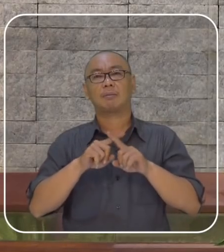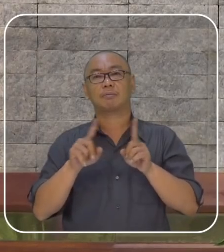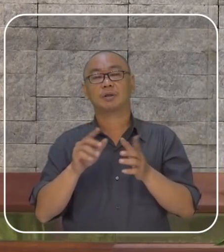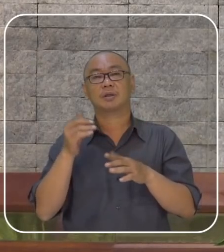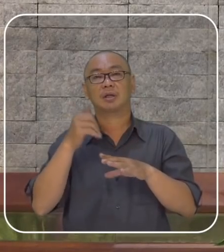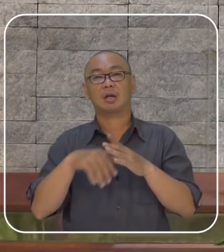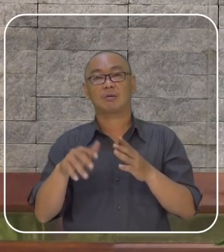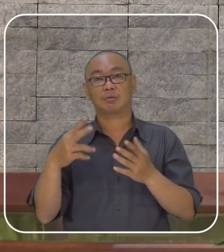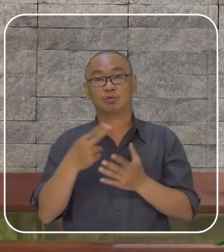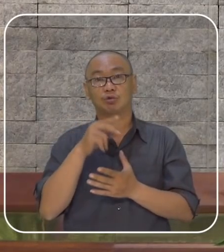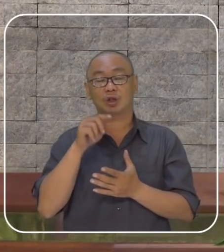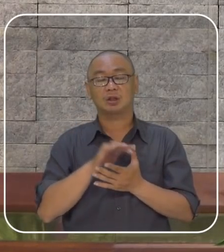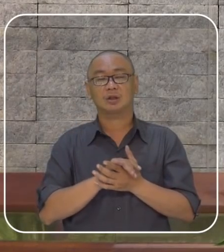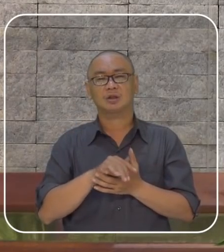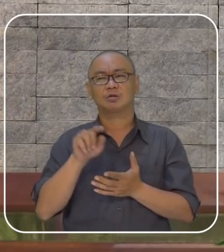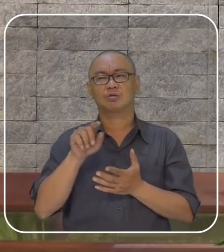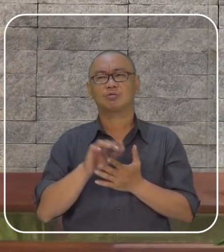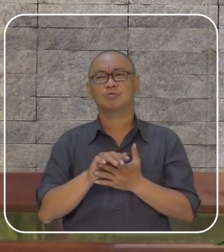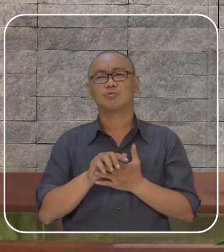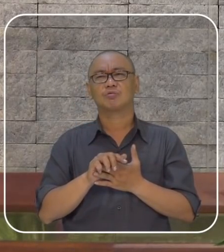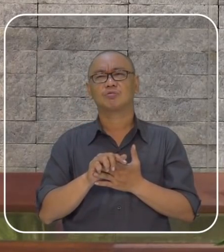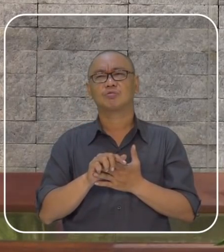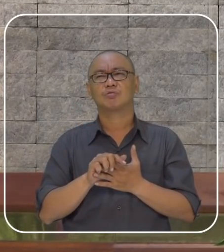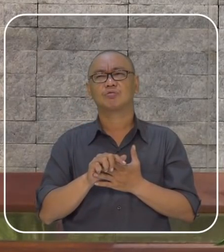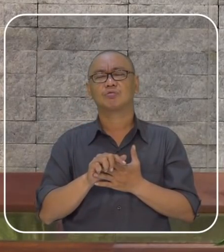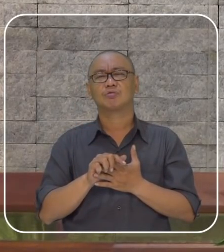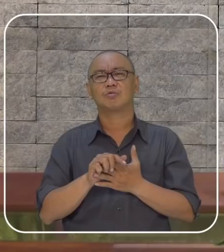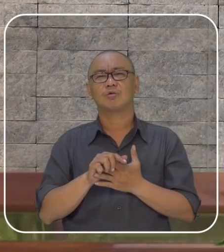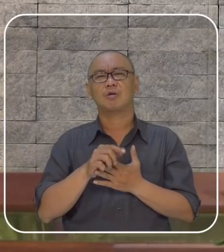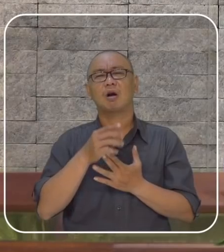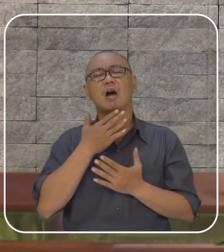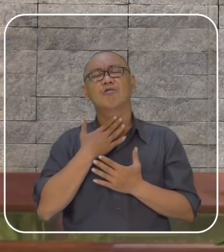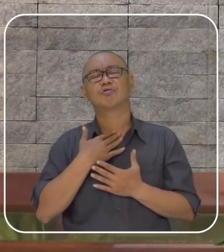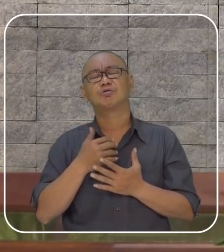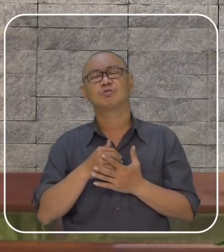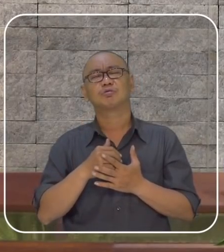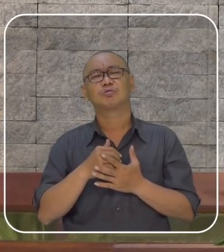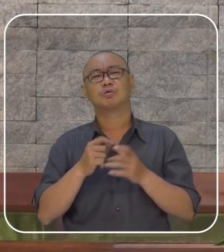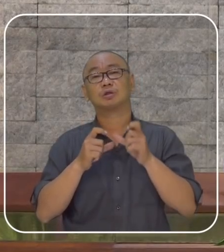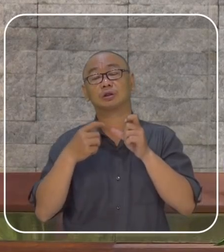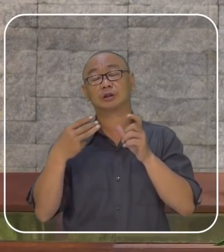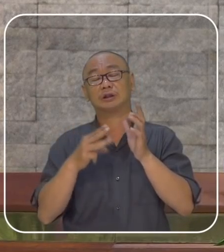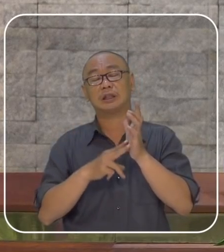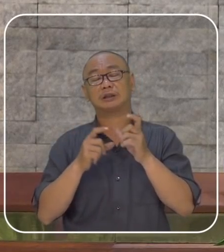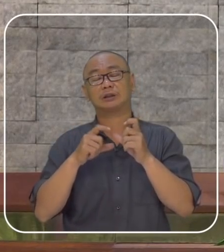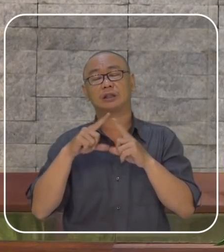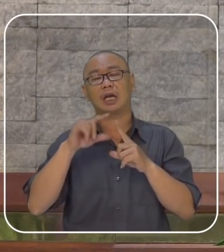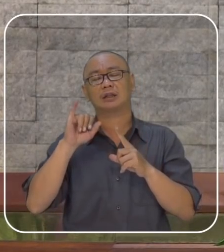Tetapi di dalam keputusan-keputusan itu mungkin manusia haus dengan sensasi di